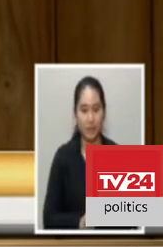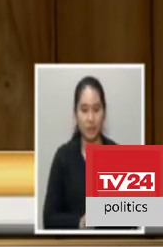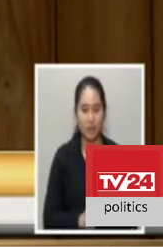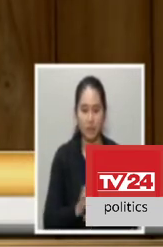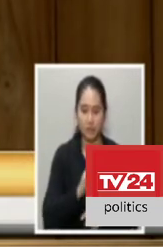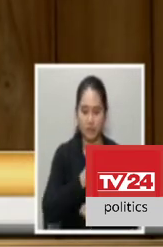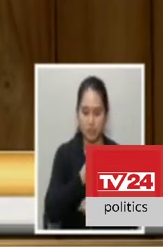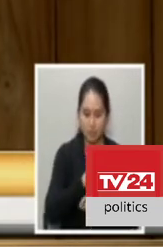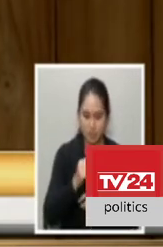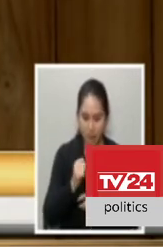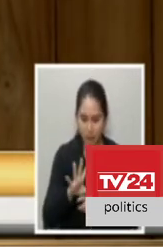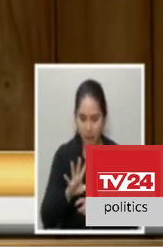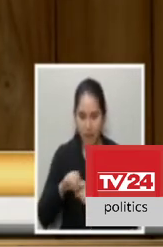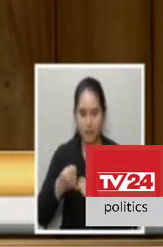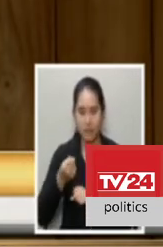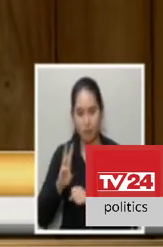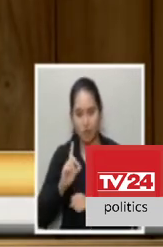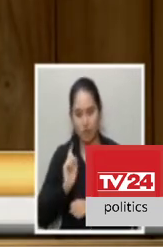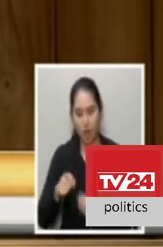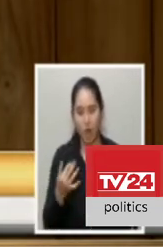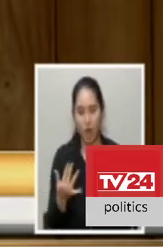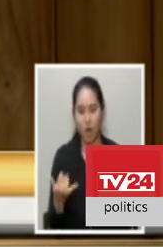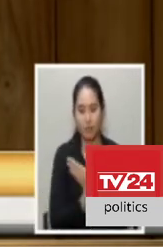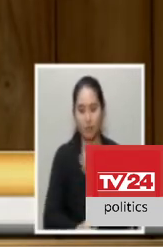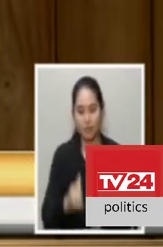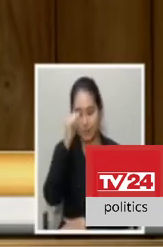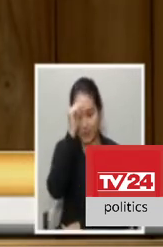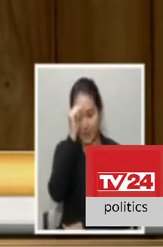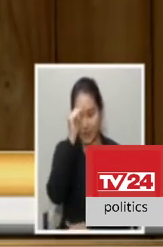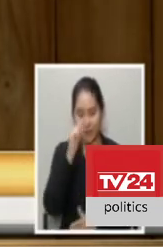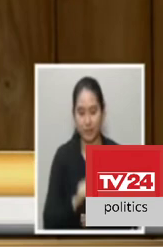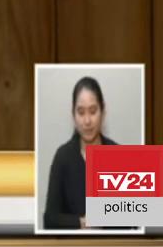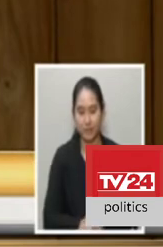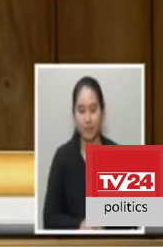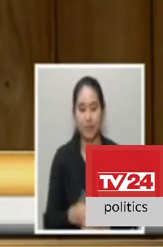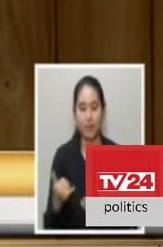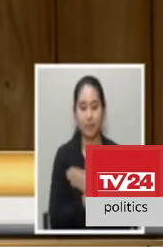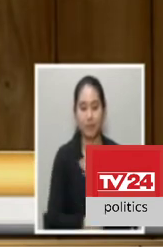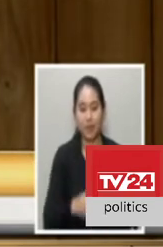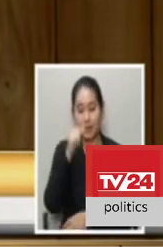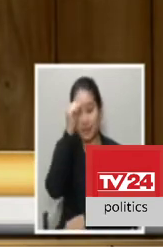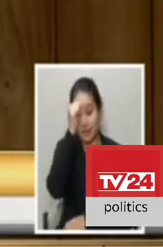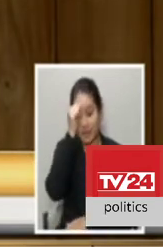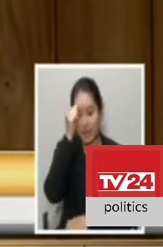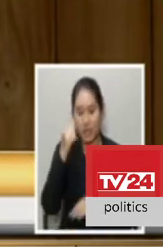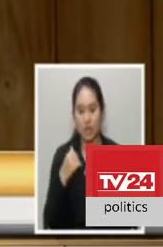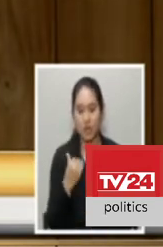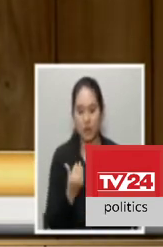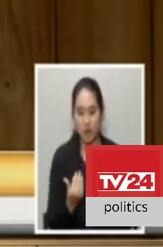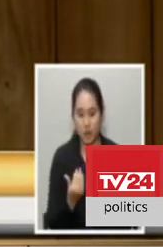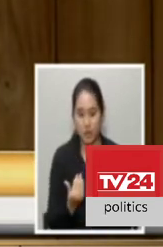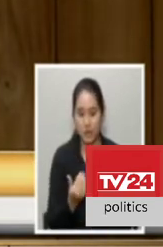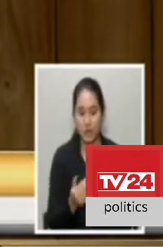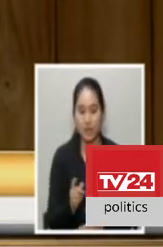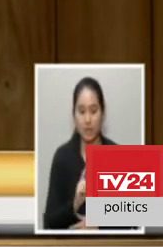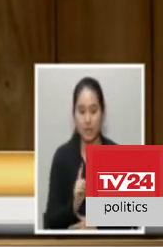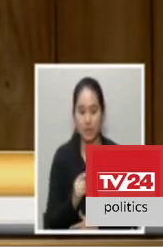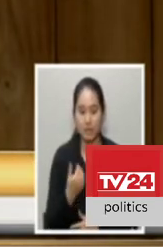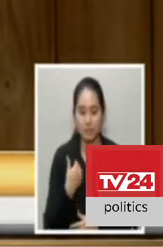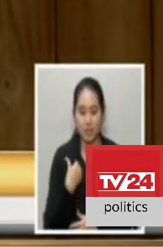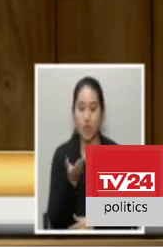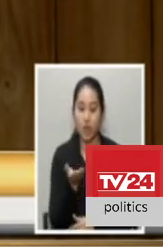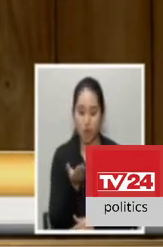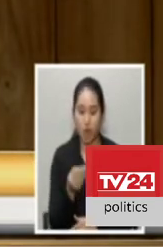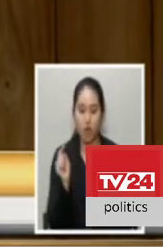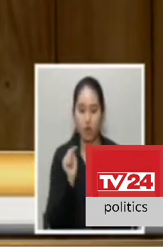แต่สำหรับ16นี่ก็ต้องรออินเดียอยู่ดีนะครับสำหรับอินเดียเองได้ขอใส่พารากราฟสุดท้